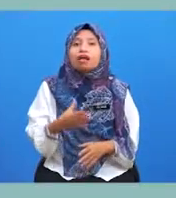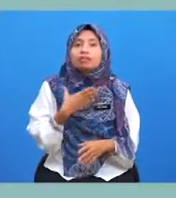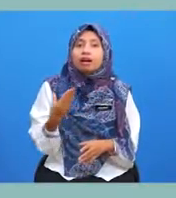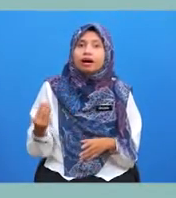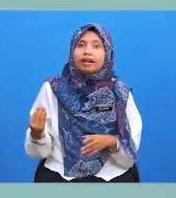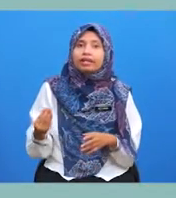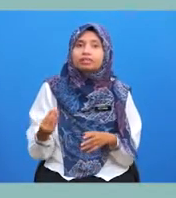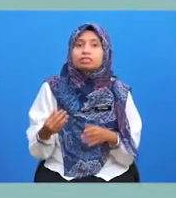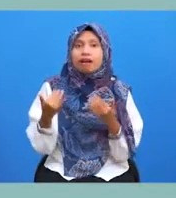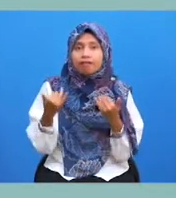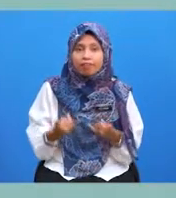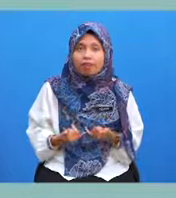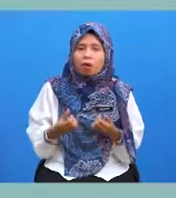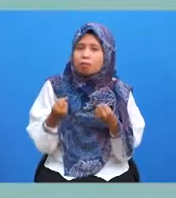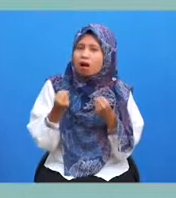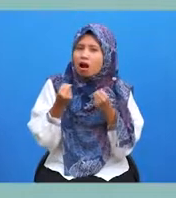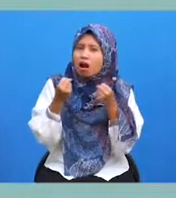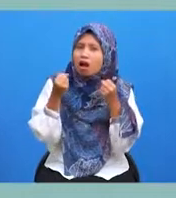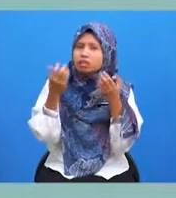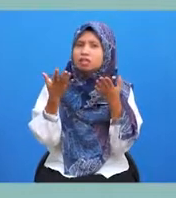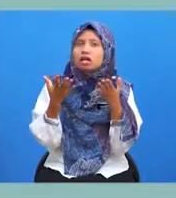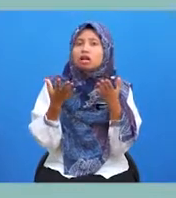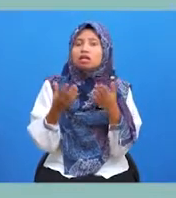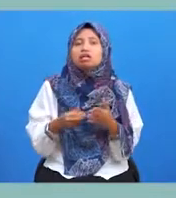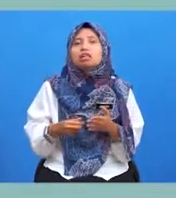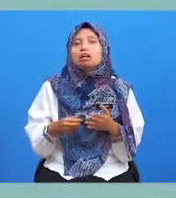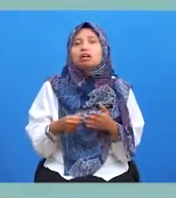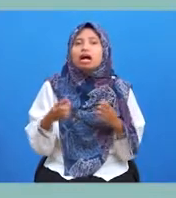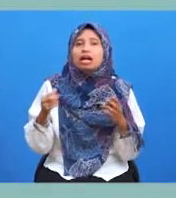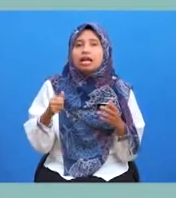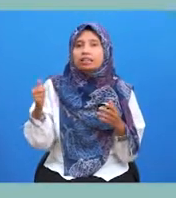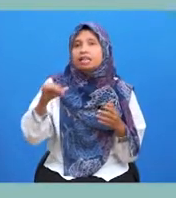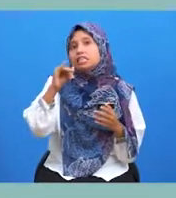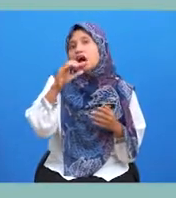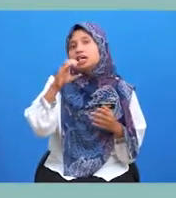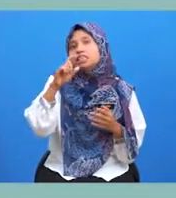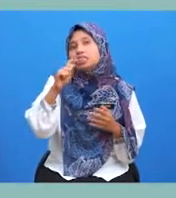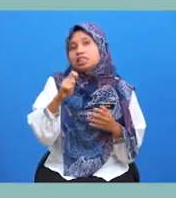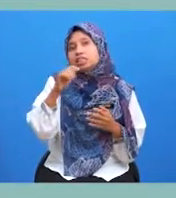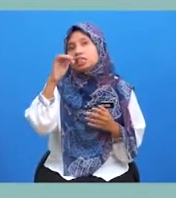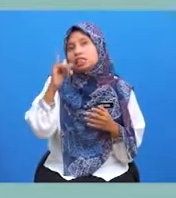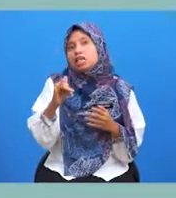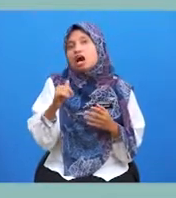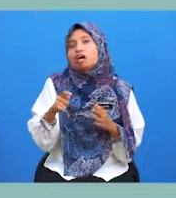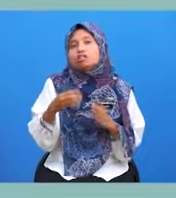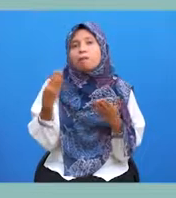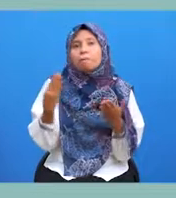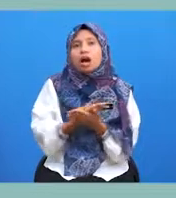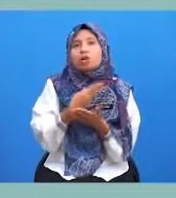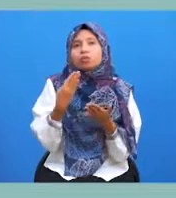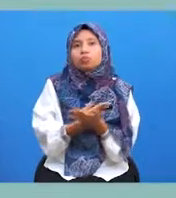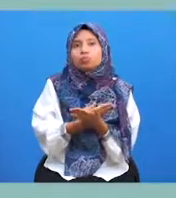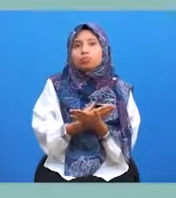kebelakangan ini terdapat banyak penemuan alatan teknologi maklumat